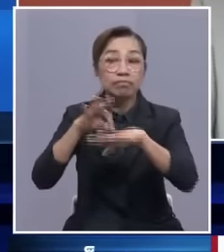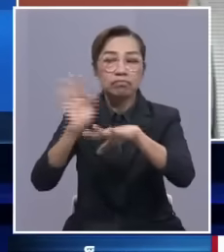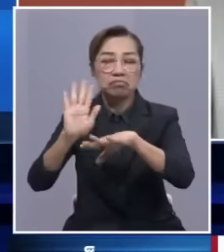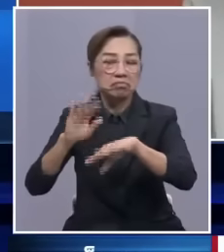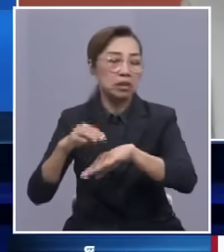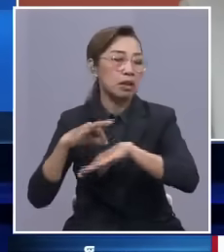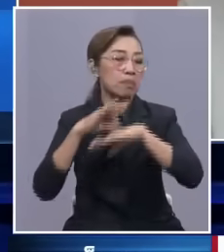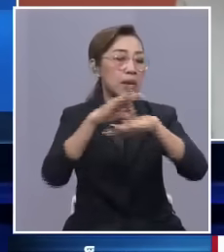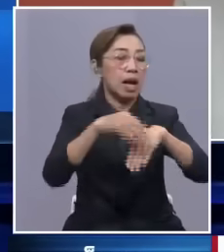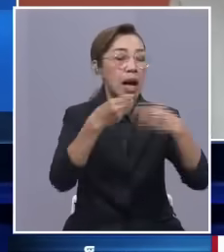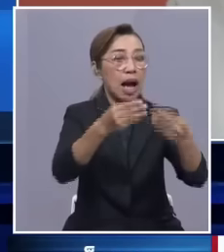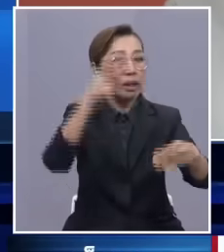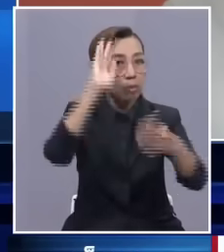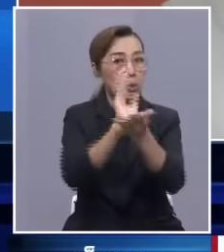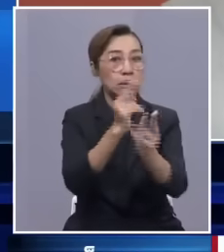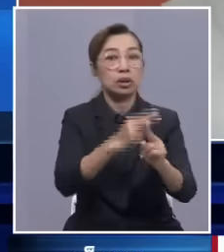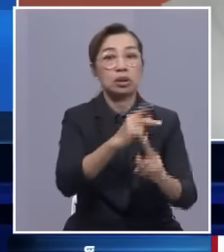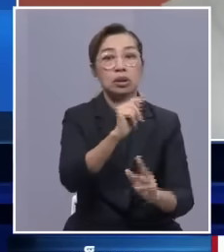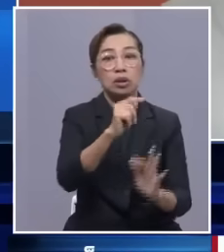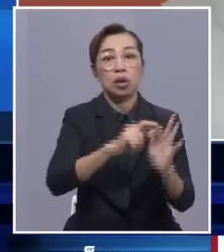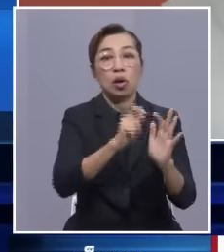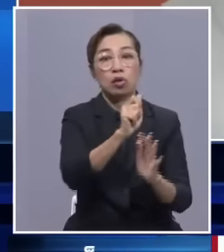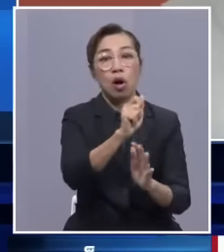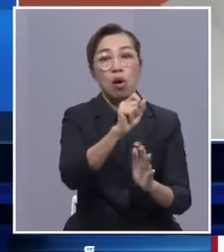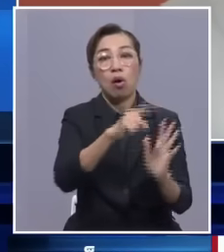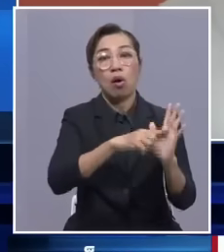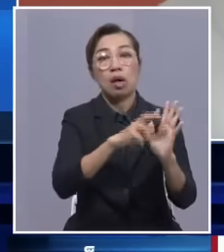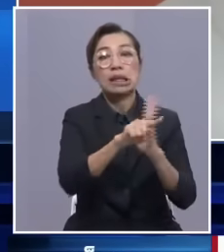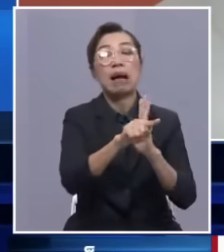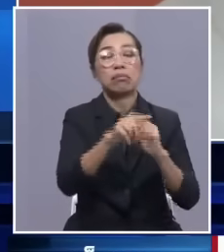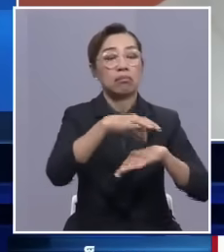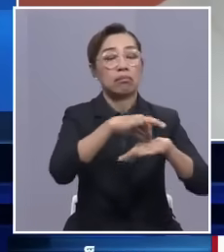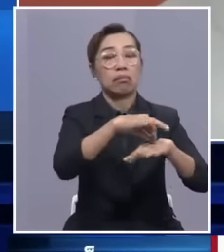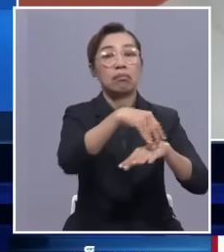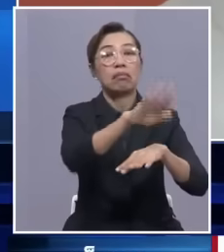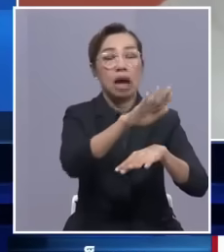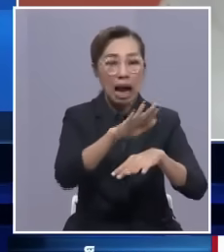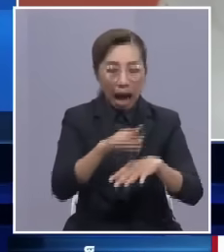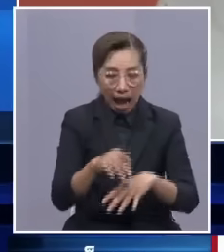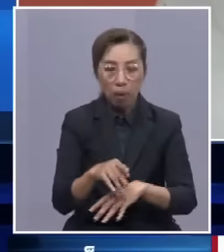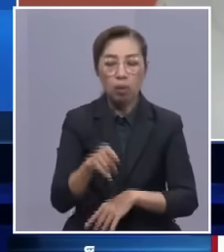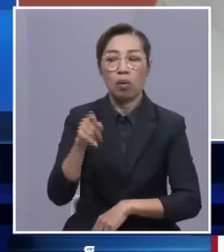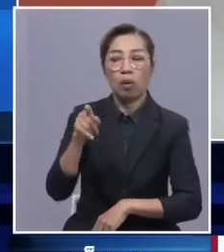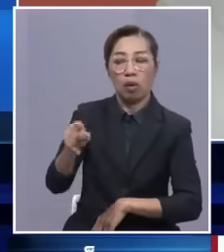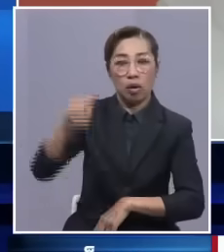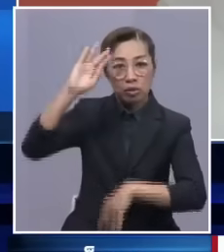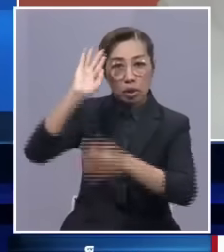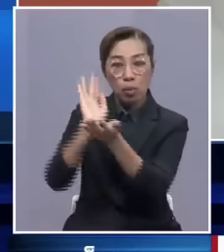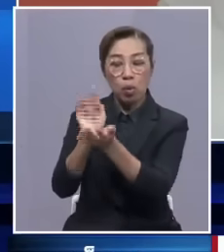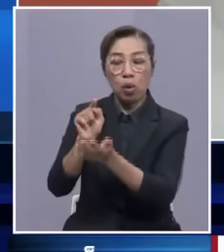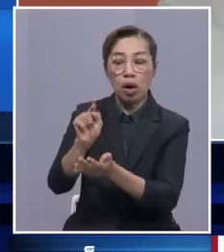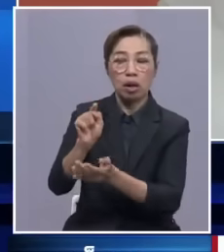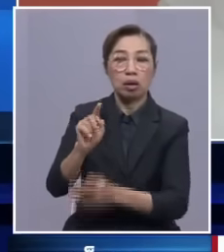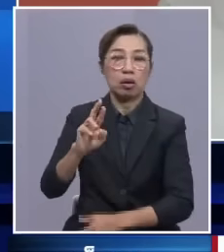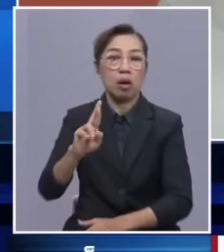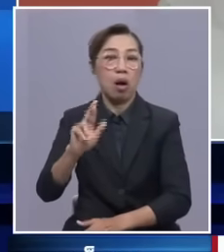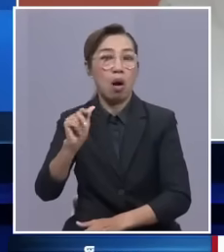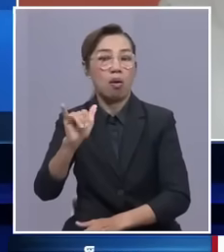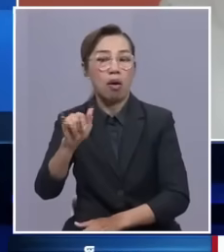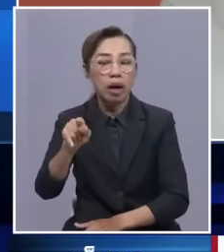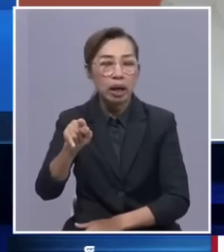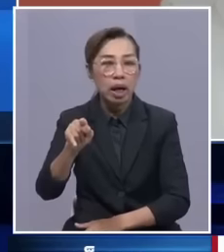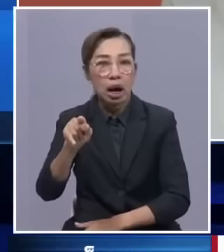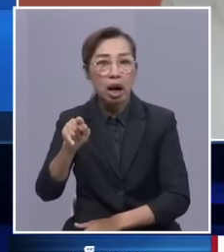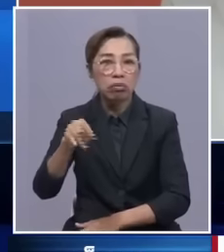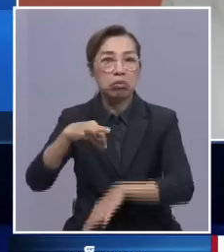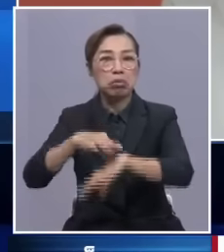จึงทำให้ตอนนี้พลตำรวจเอกรอยก็ยังคงนั่งในตำแหน่งเดิมเขาก็เลยมีกระแสข่าวมายาวนานว่าหรือพลตำรวจเอกรอยจะไปนั่งเป็นเล